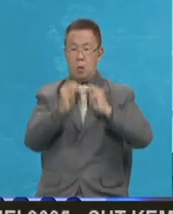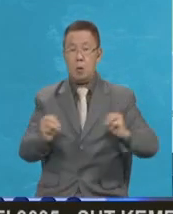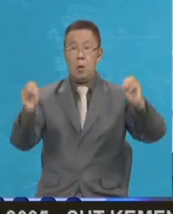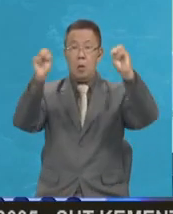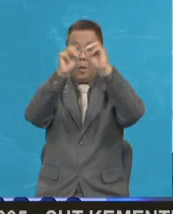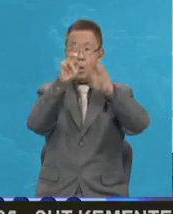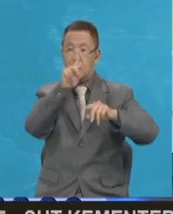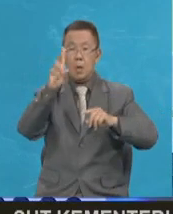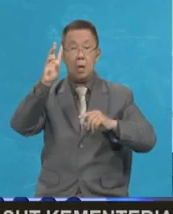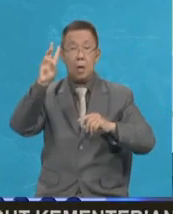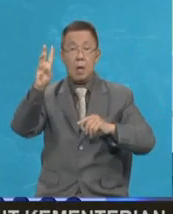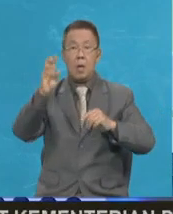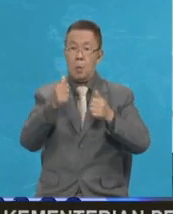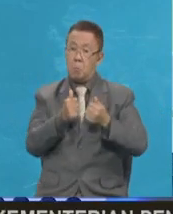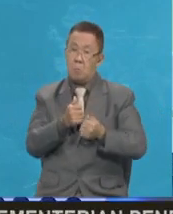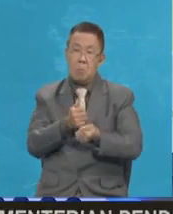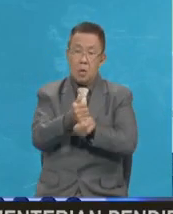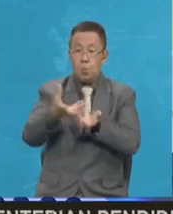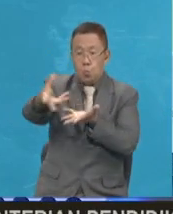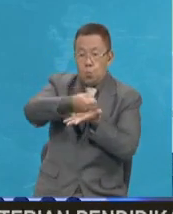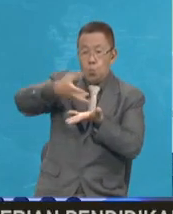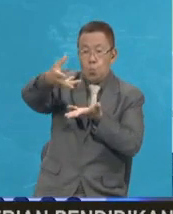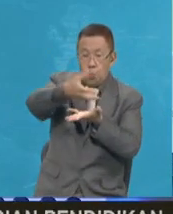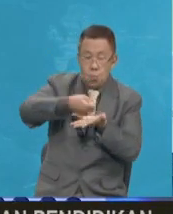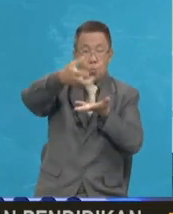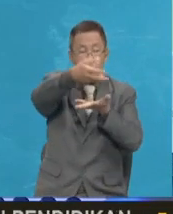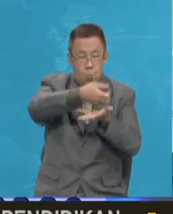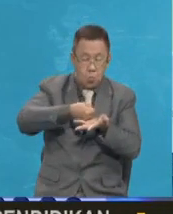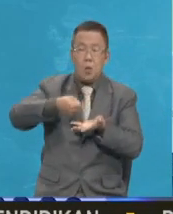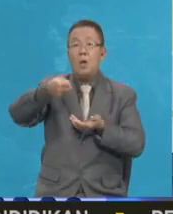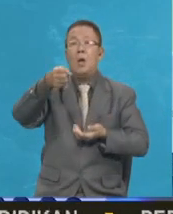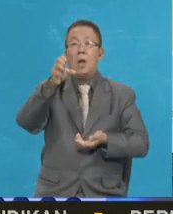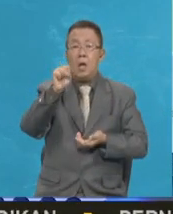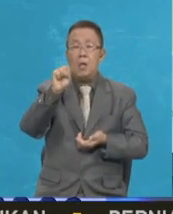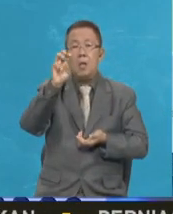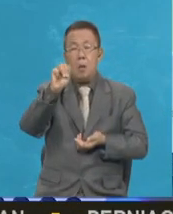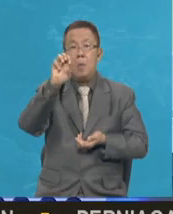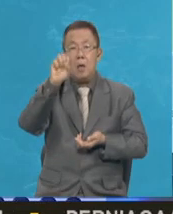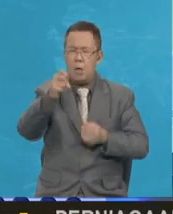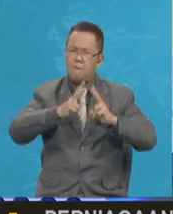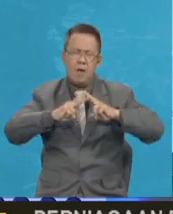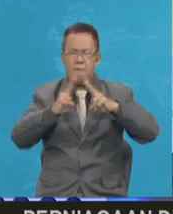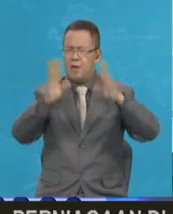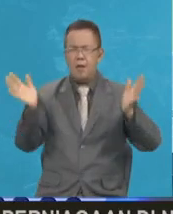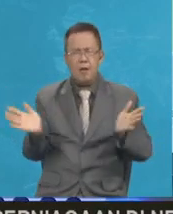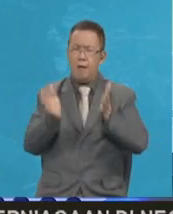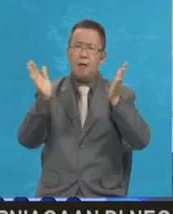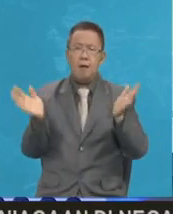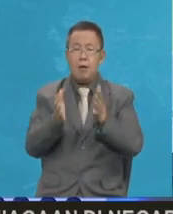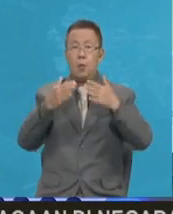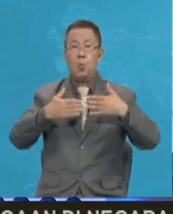kali keenam melalui mekanisme kutipan secara perfect Matan pesanan ringkas SMS atau lah sangat menggalakkan